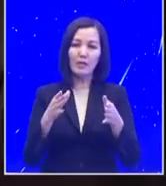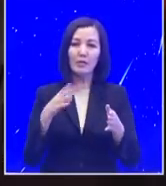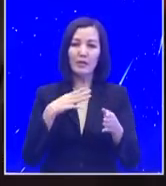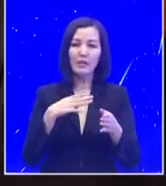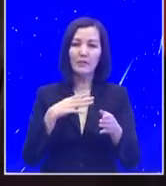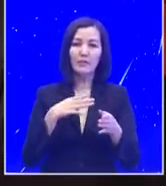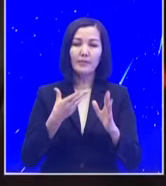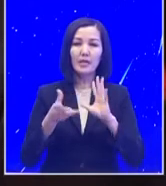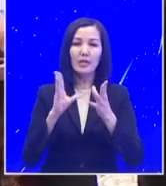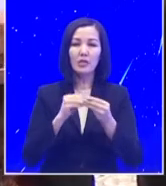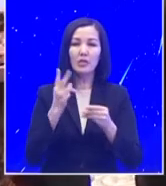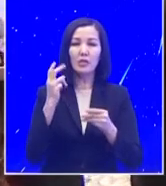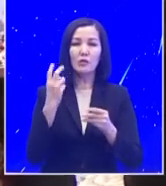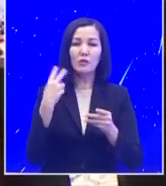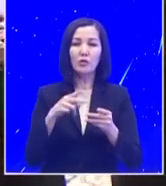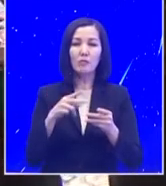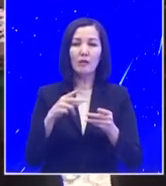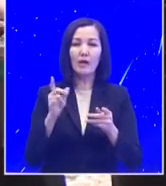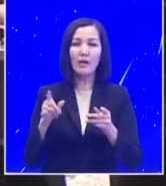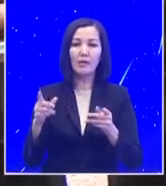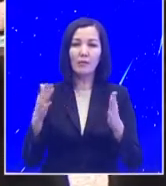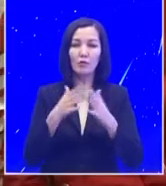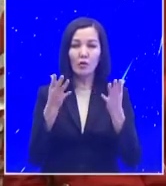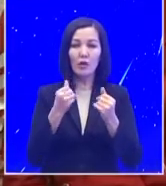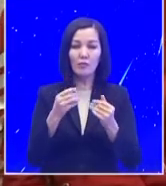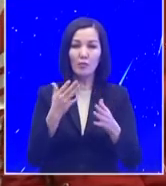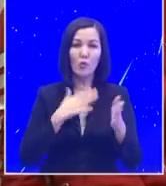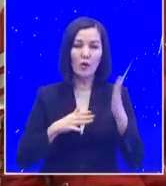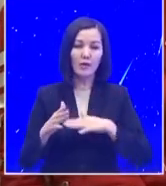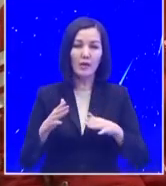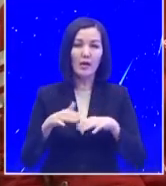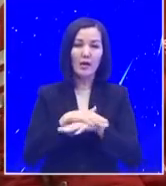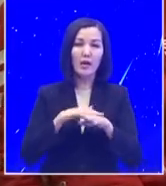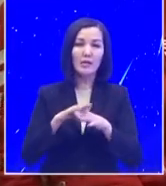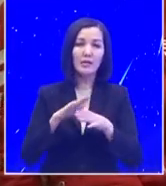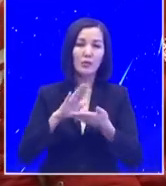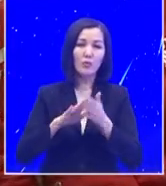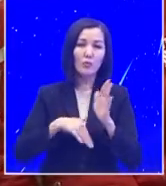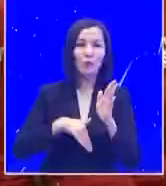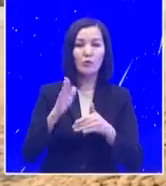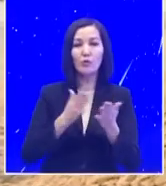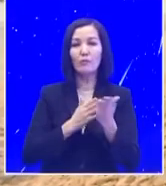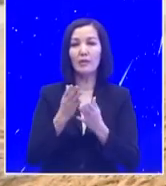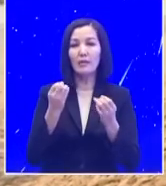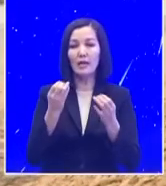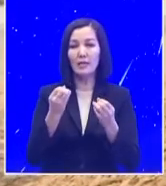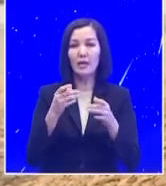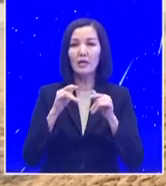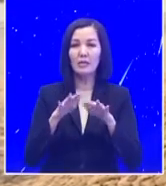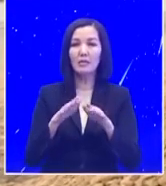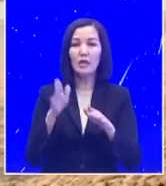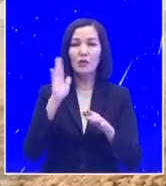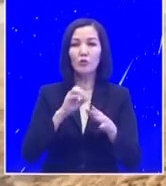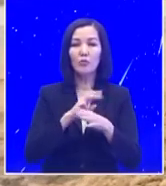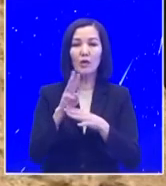беріпті. Нәтижесінде 220 тұрғын шаңырақ алып шаттанды. Халықтың тұрмыс сапасын жақсартуға бағытталған тағы бір іс ауыз